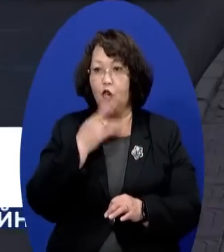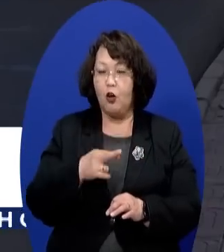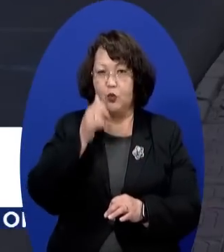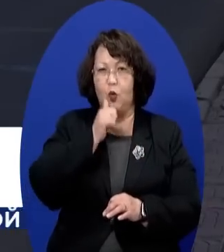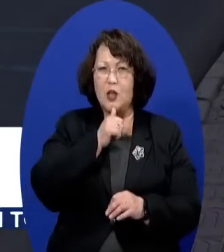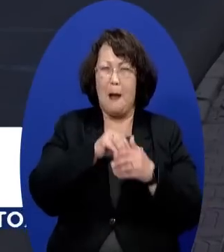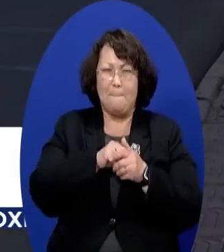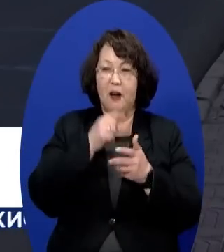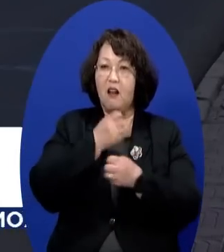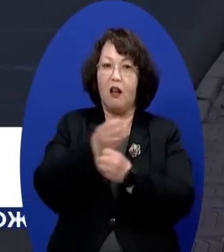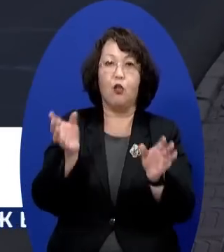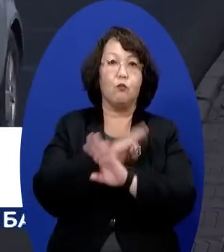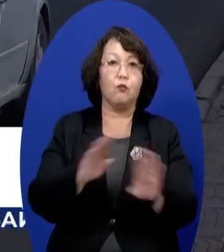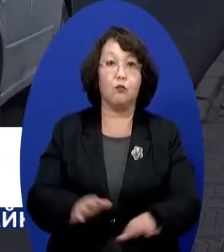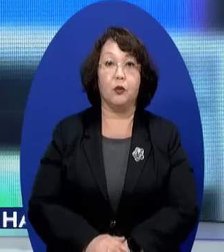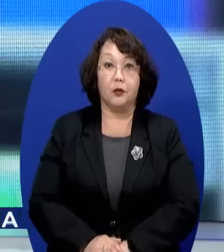байна.